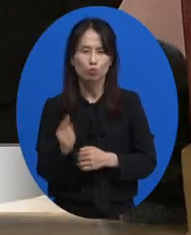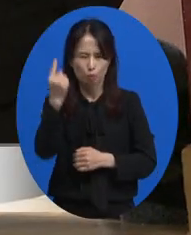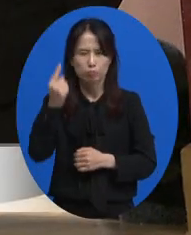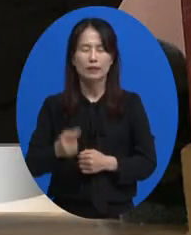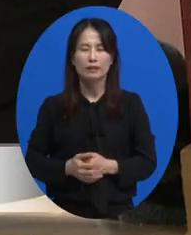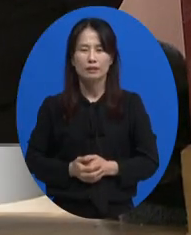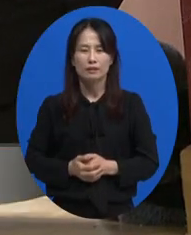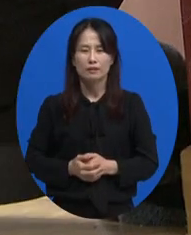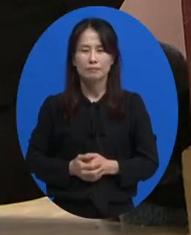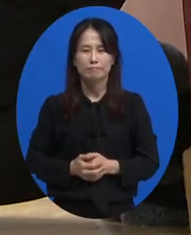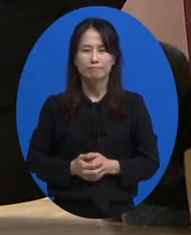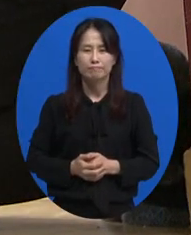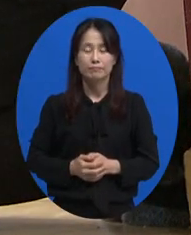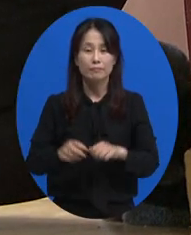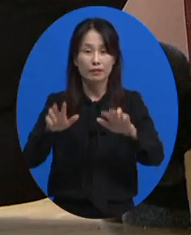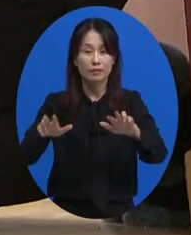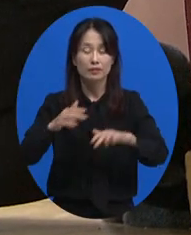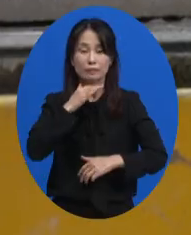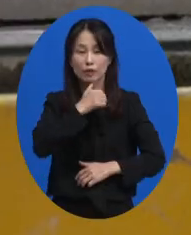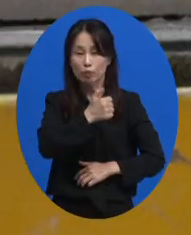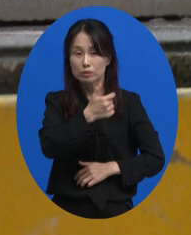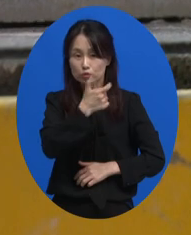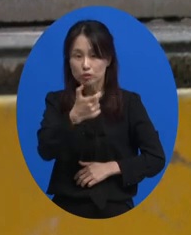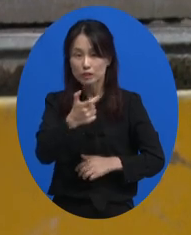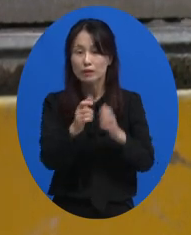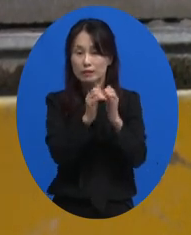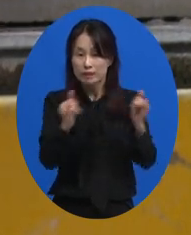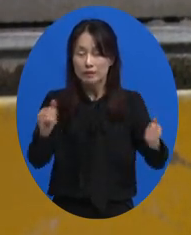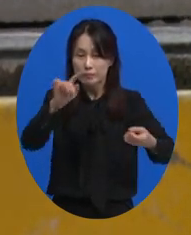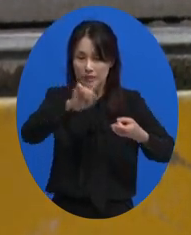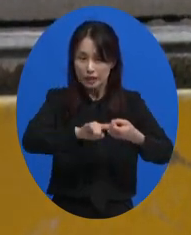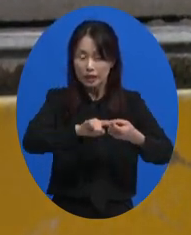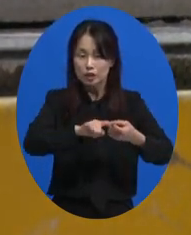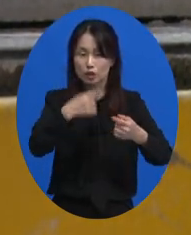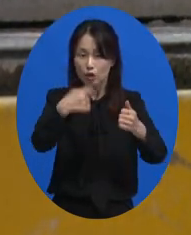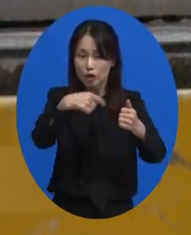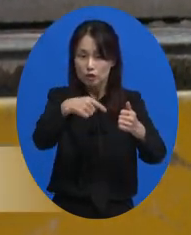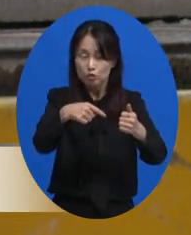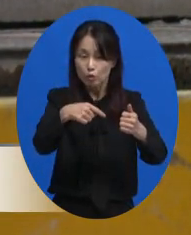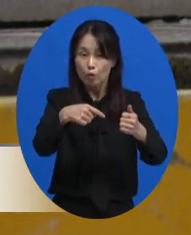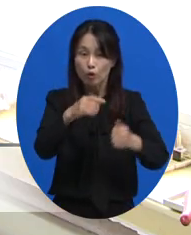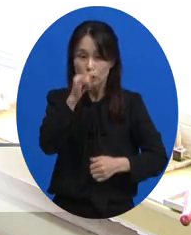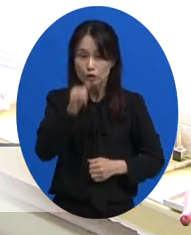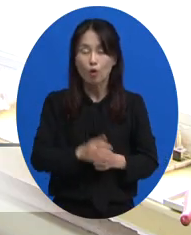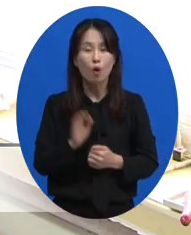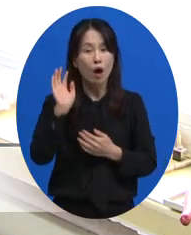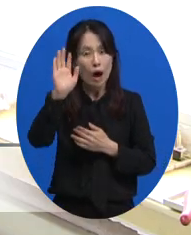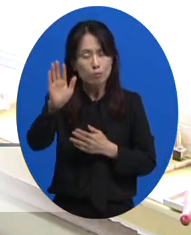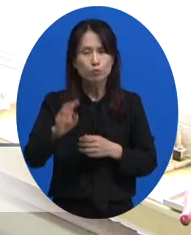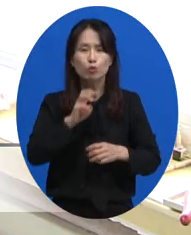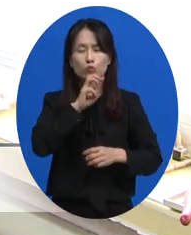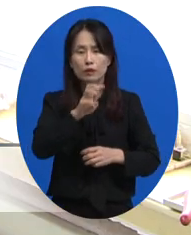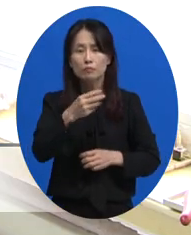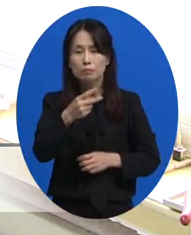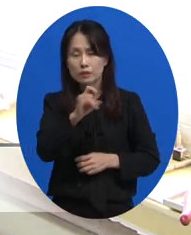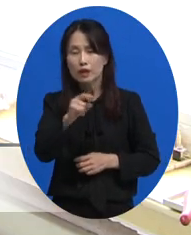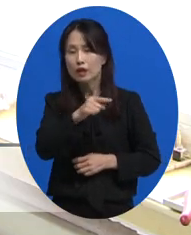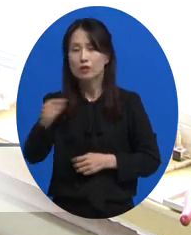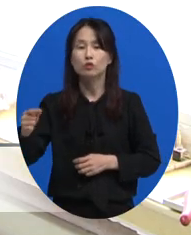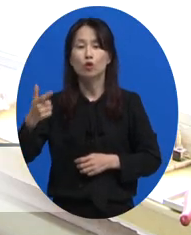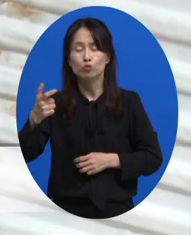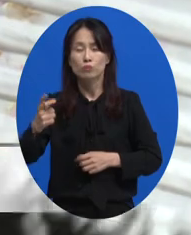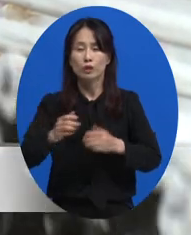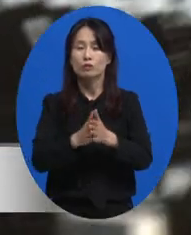94.2%일 정도로 높습니다. 경기도는 현재 5060 신중년 세대를 대상으로 이루어지고 있는 교육을 앞으로는